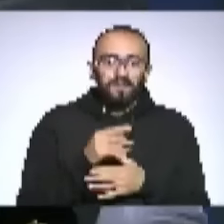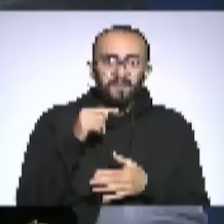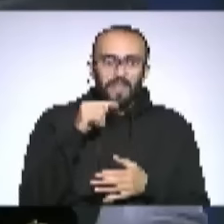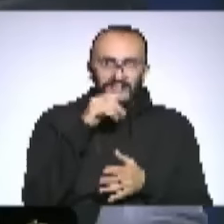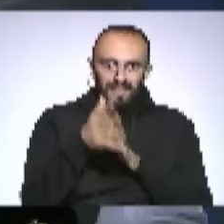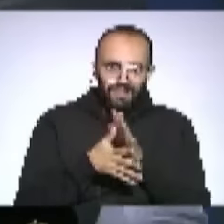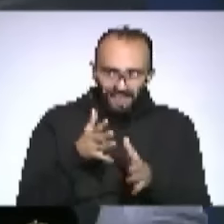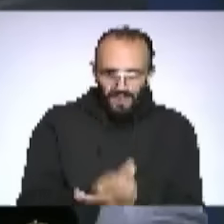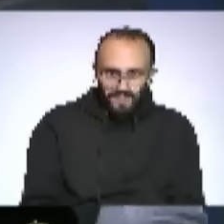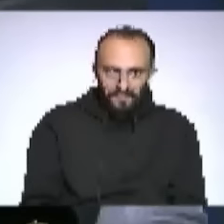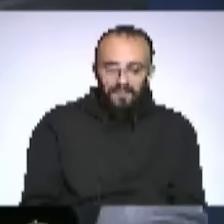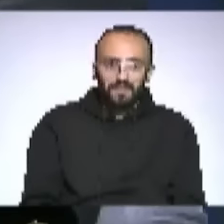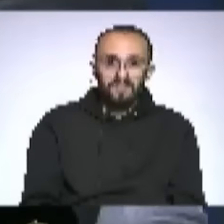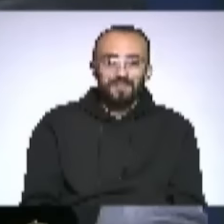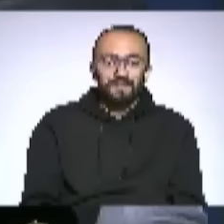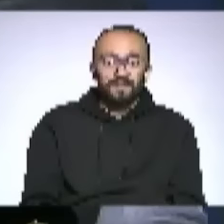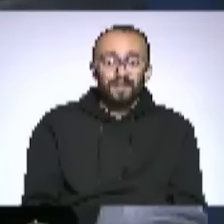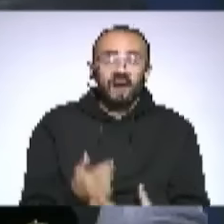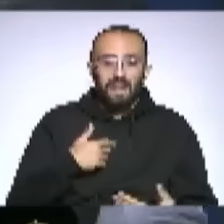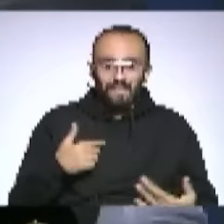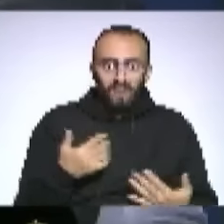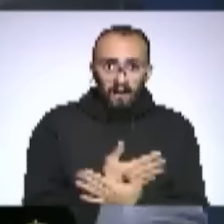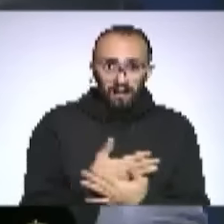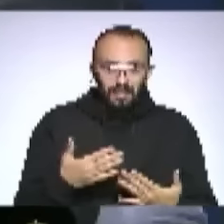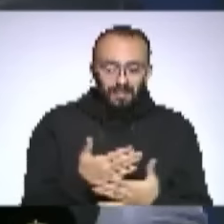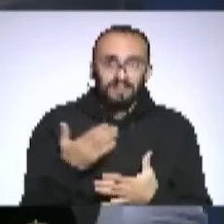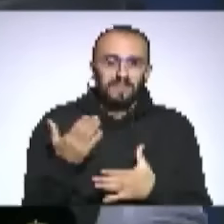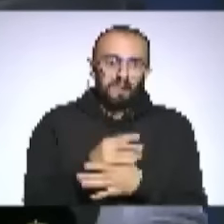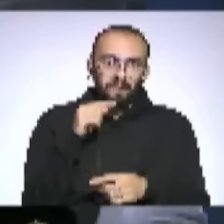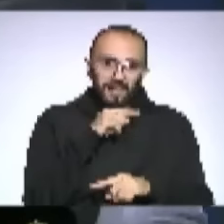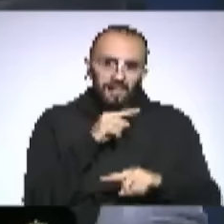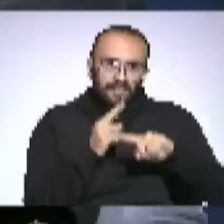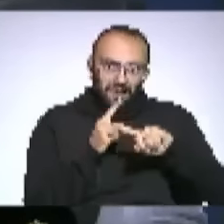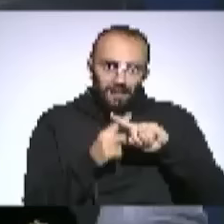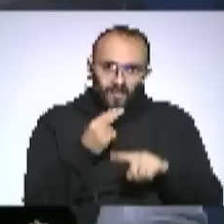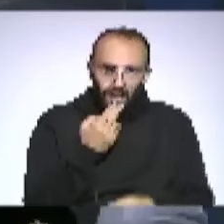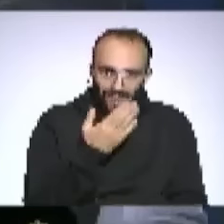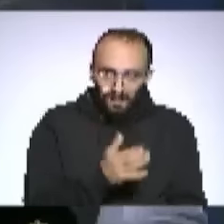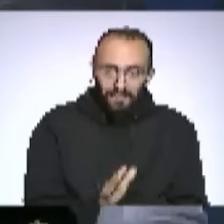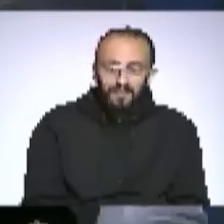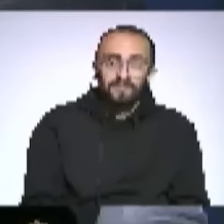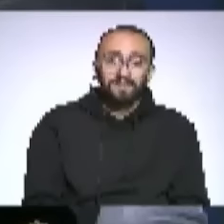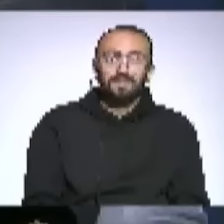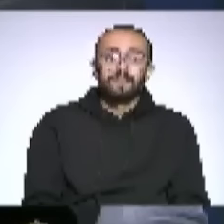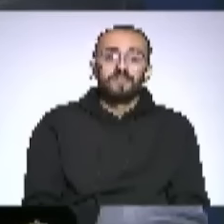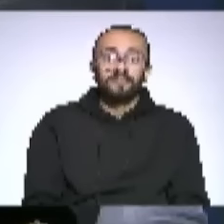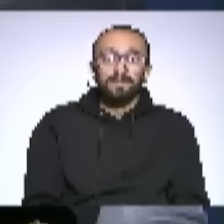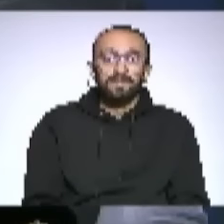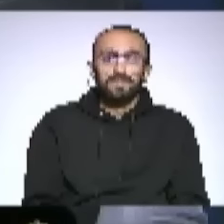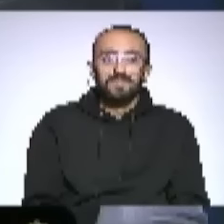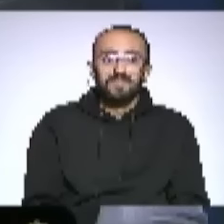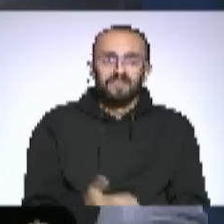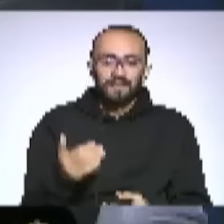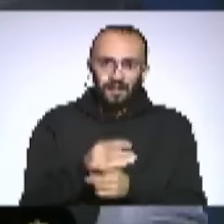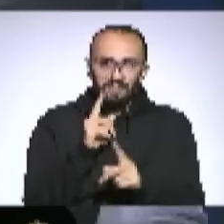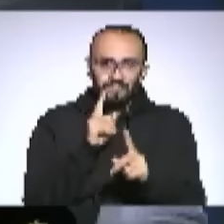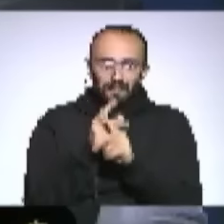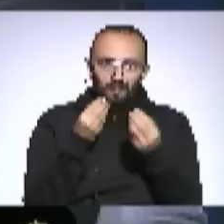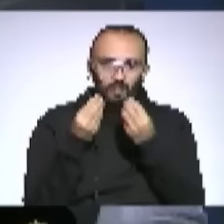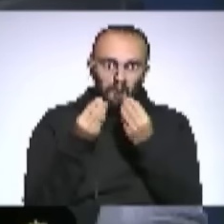كده برض انا فرحان بيه انها بتمتد حه وفي نفس الوقت بتطلب صد عشان هو عنده انترفيو او